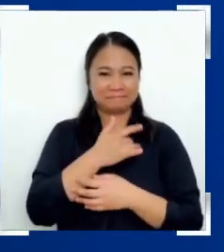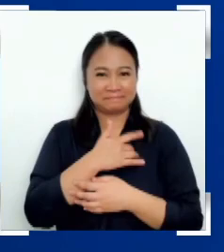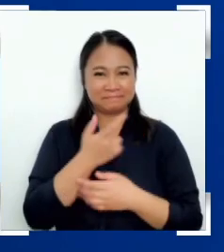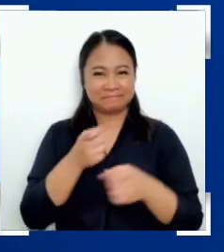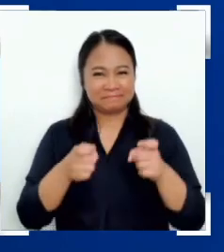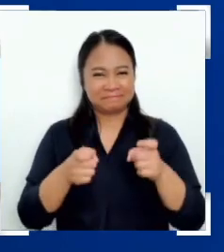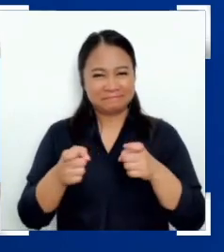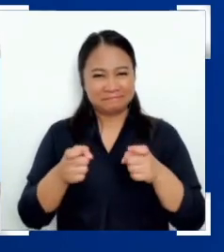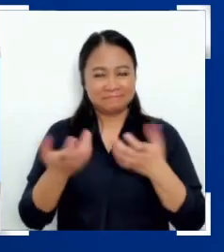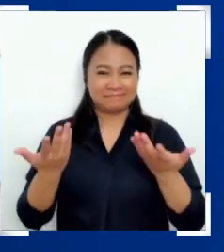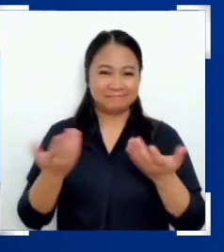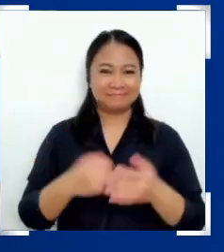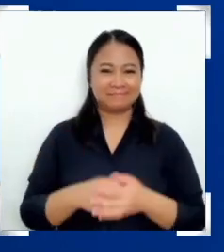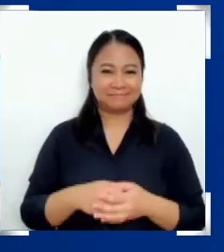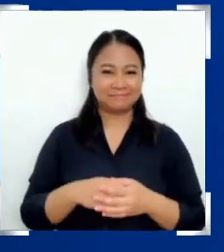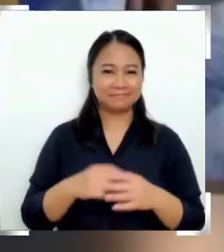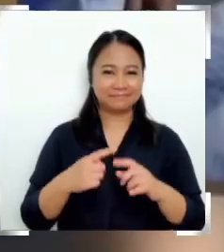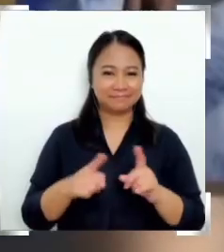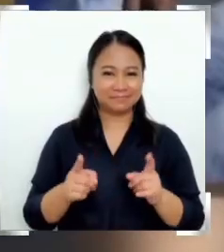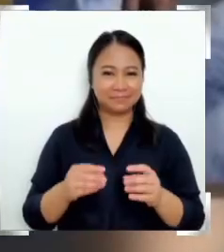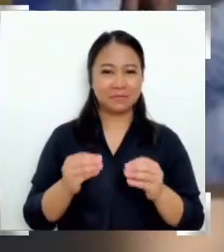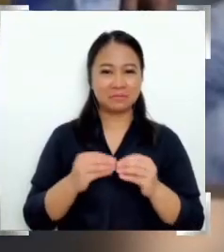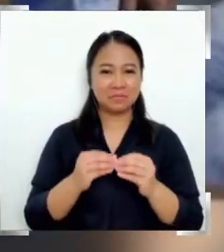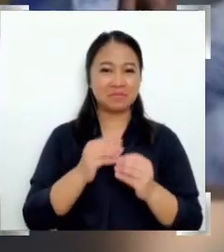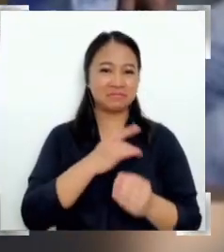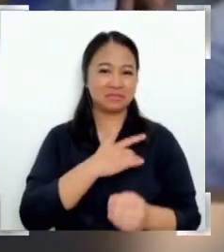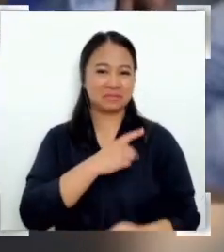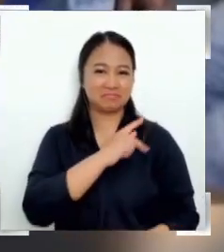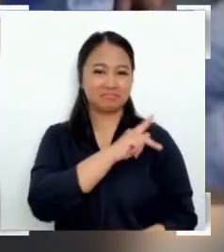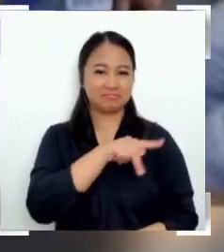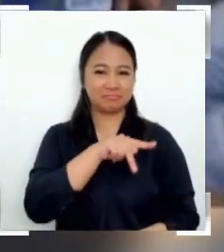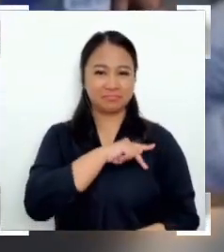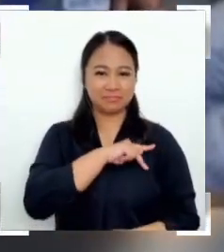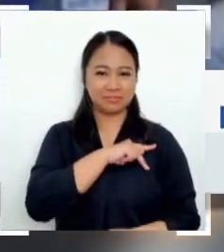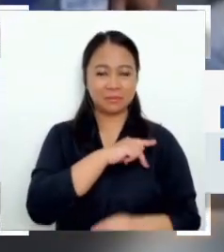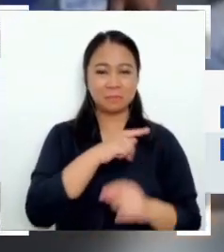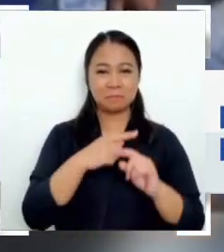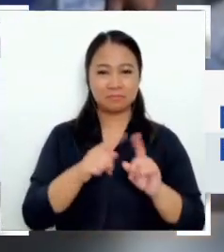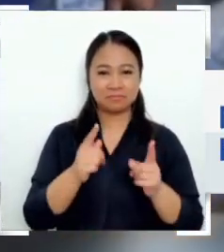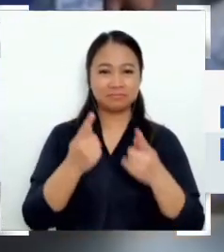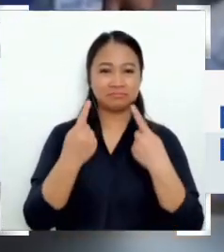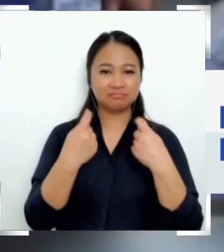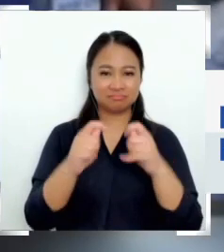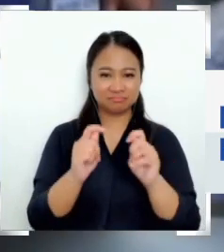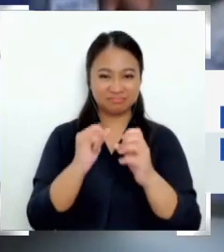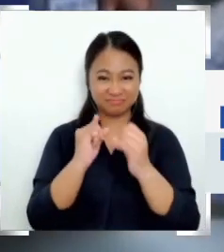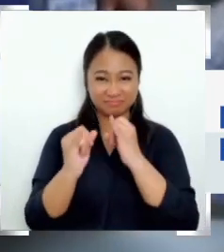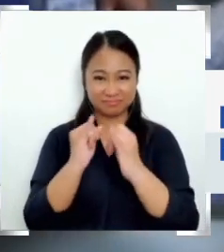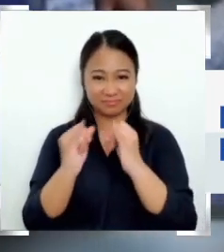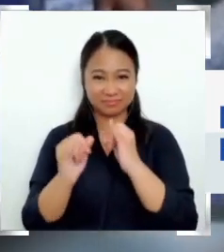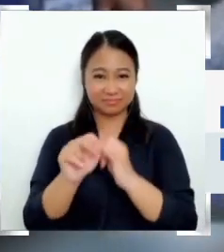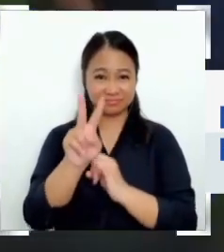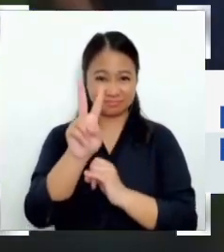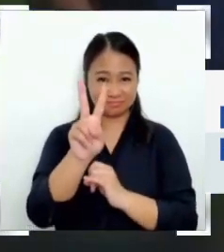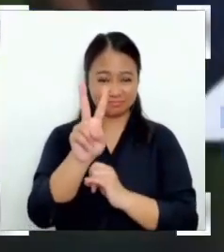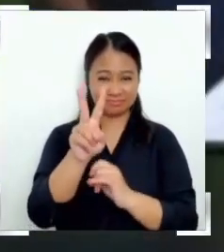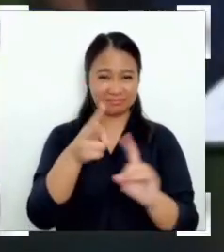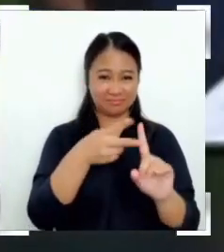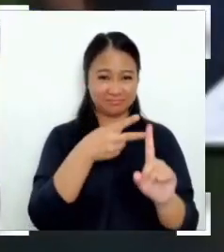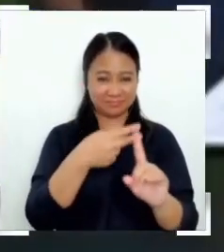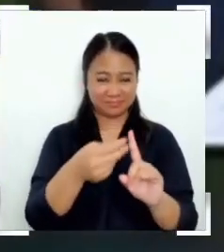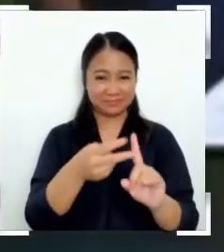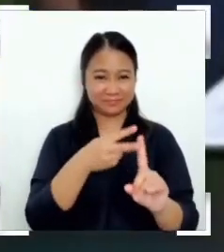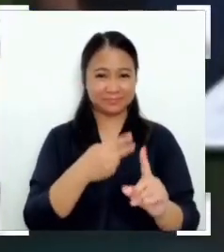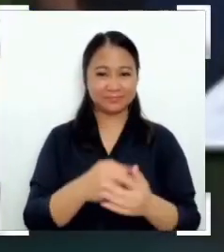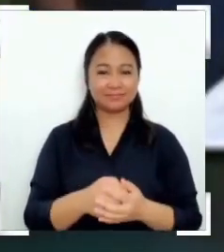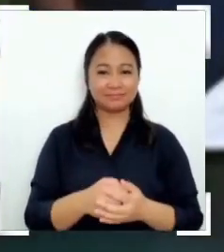Opo. Tingin ko more on personal. Sinusubukan pang makuhanan ng pahayag ang dalawang biktima. Mula sa GMA